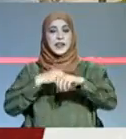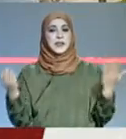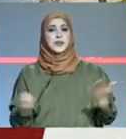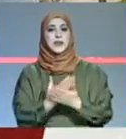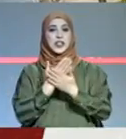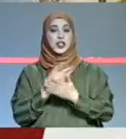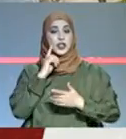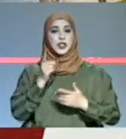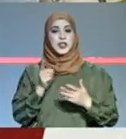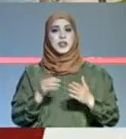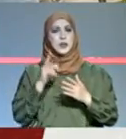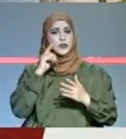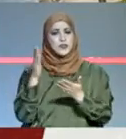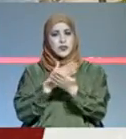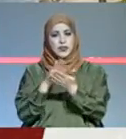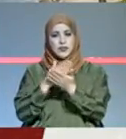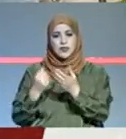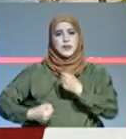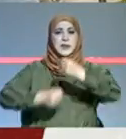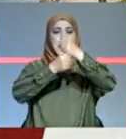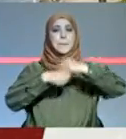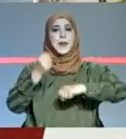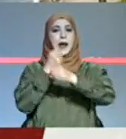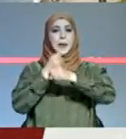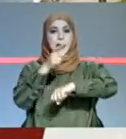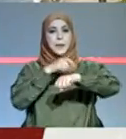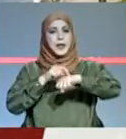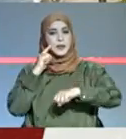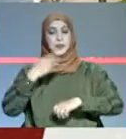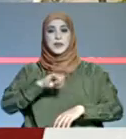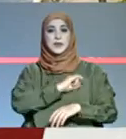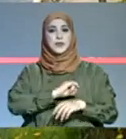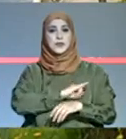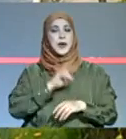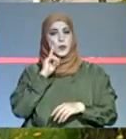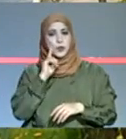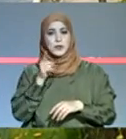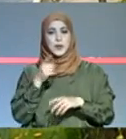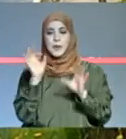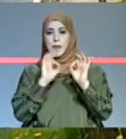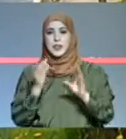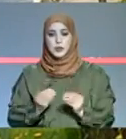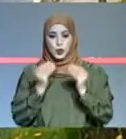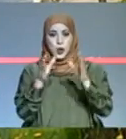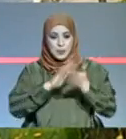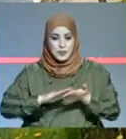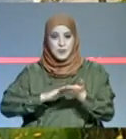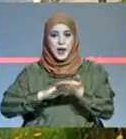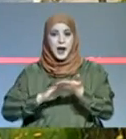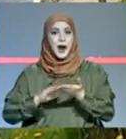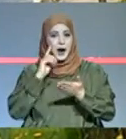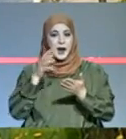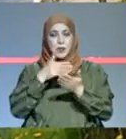بلديه في اطار تعميم العمل البلدي لكن للاسف الشديد في البلديه هذه بدون تخفيض قطاع اراضي الى